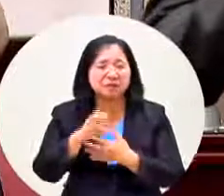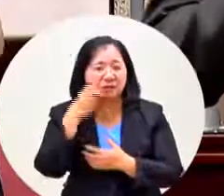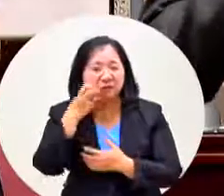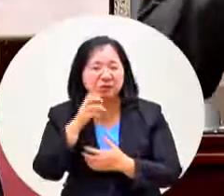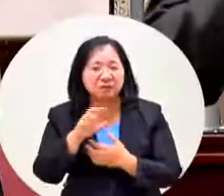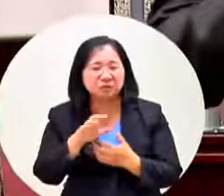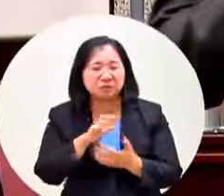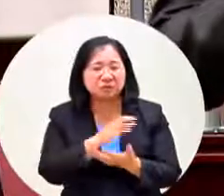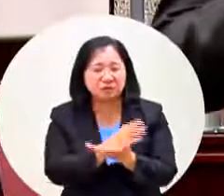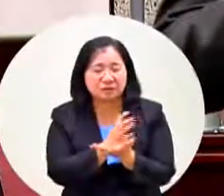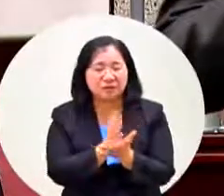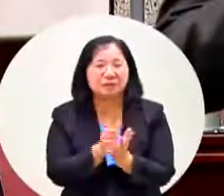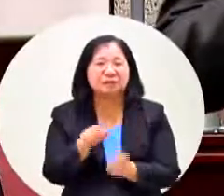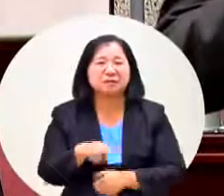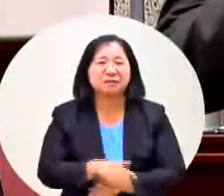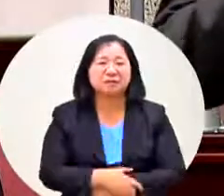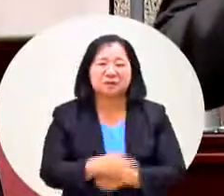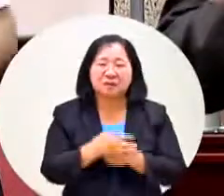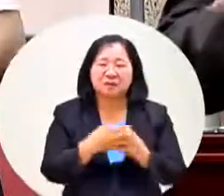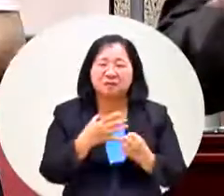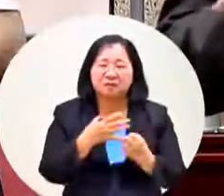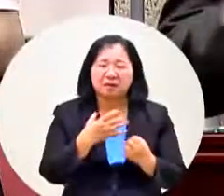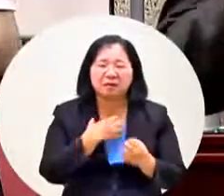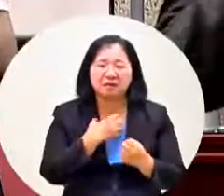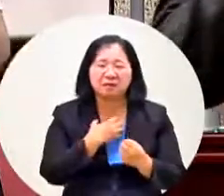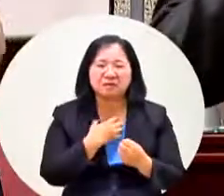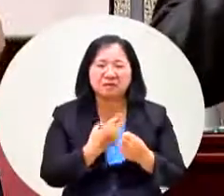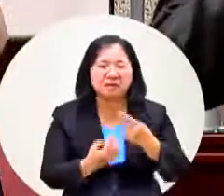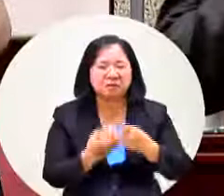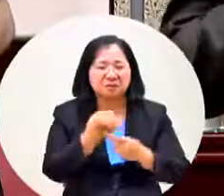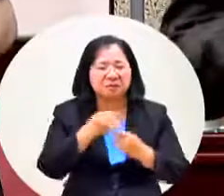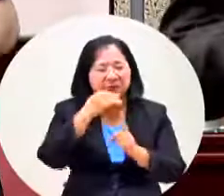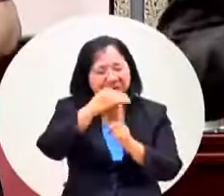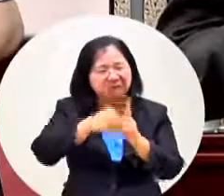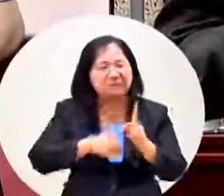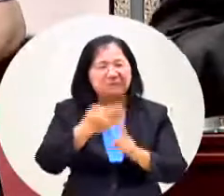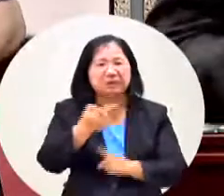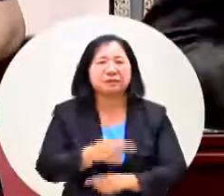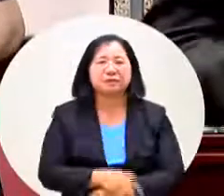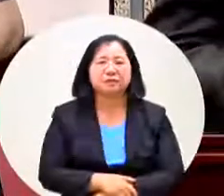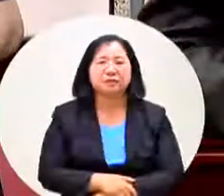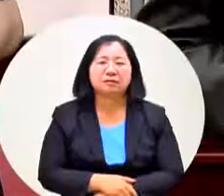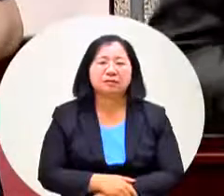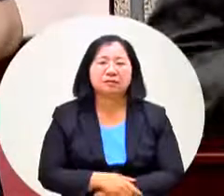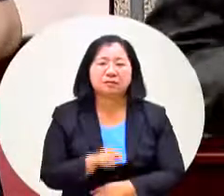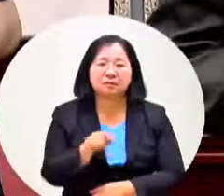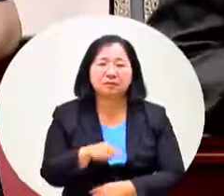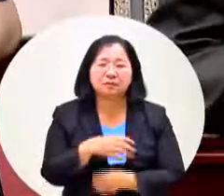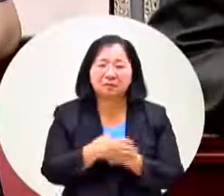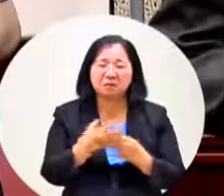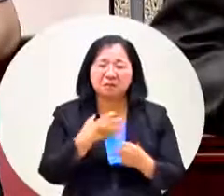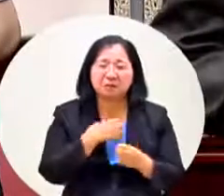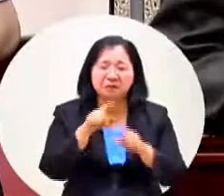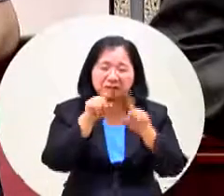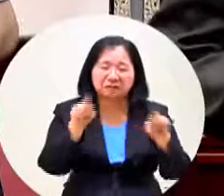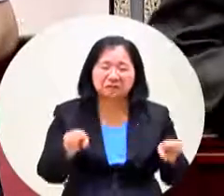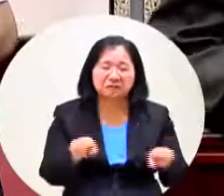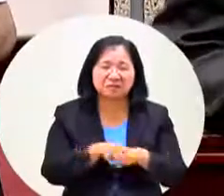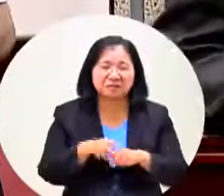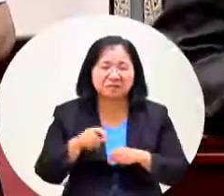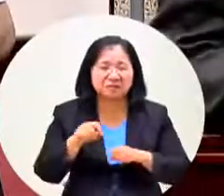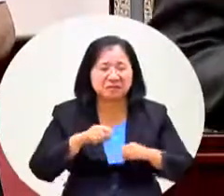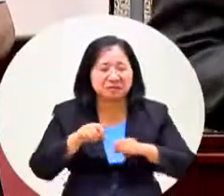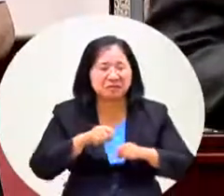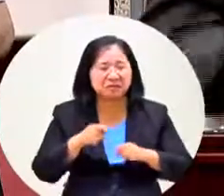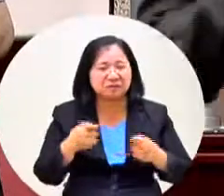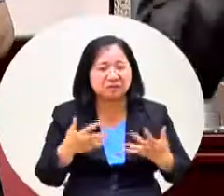档的一丝仔单拢会有变化，吼，啊，所以伊的一丝仔理赔的条件也无好的时阵，其实咱即摆来讲，全台湾不